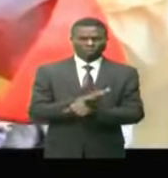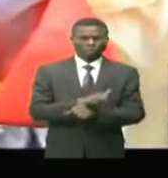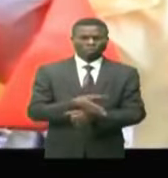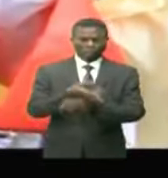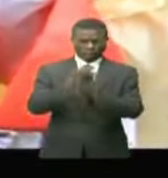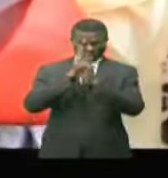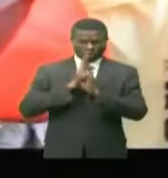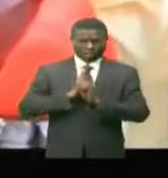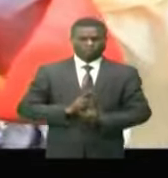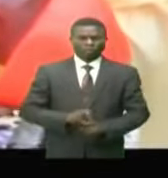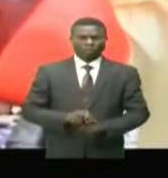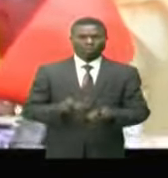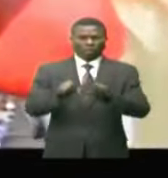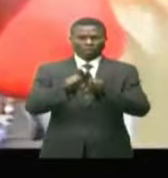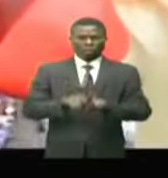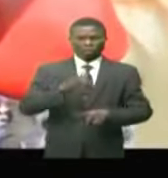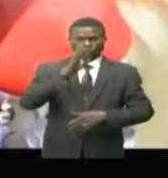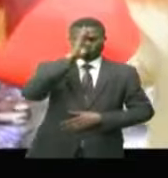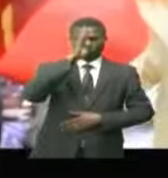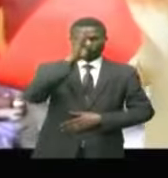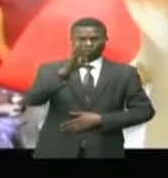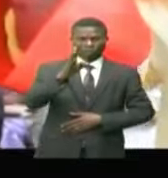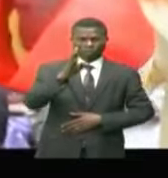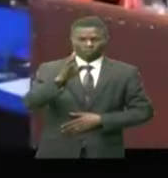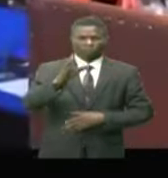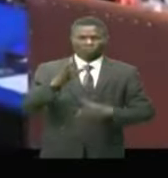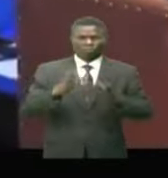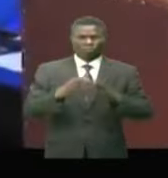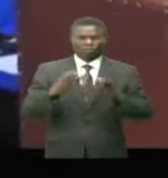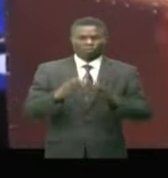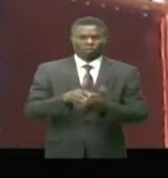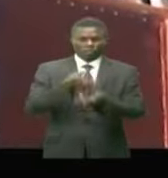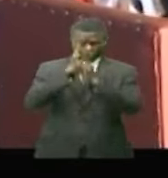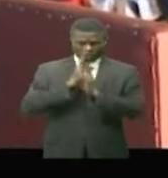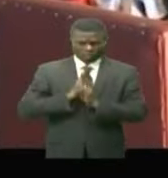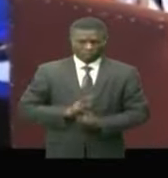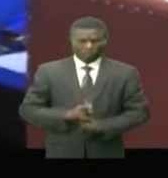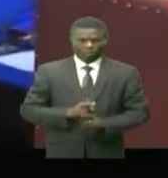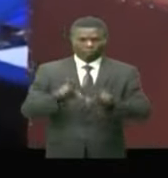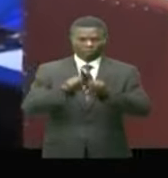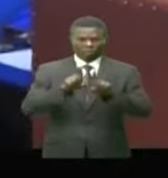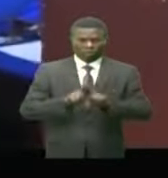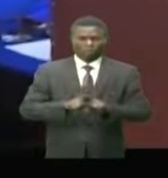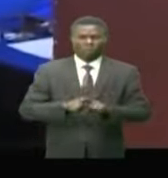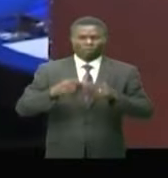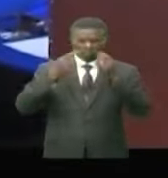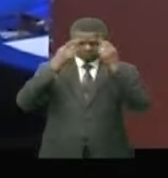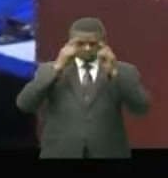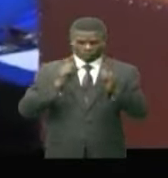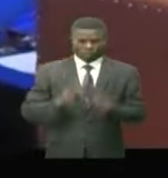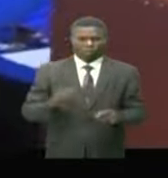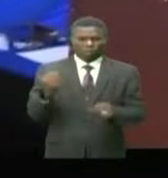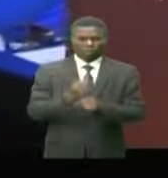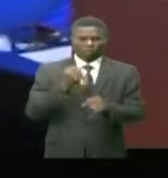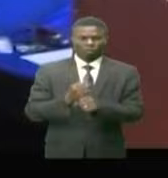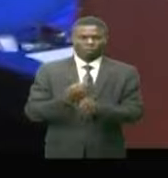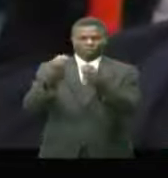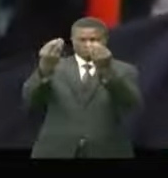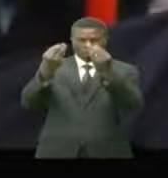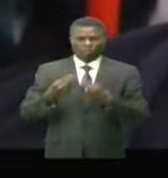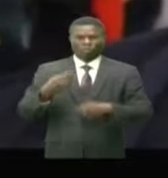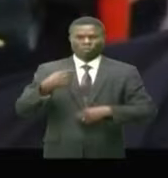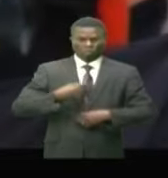loyalement et fidèlement, avec honneur et dignité, les fonctions qui me sont